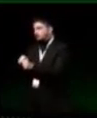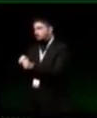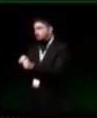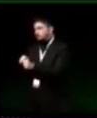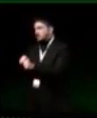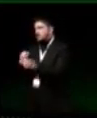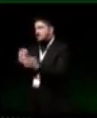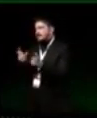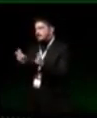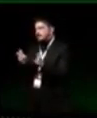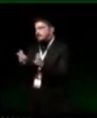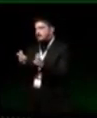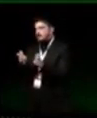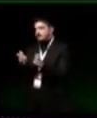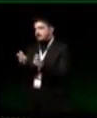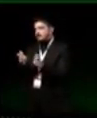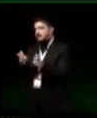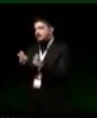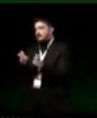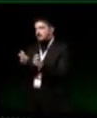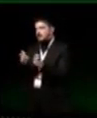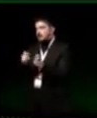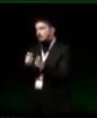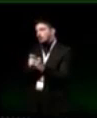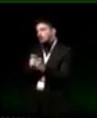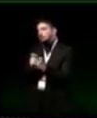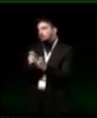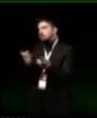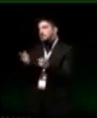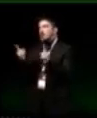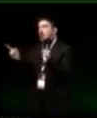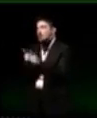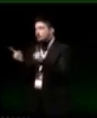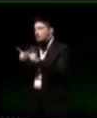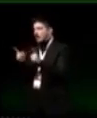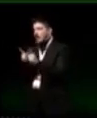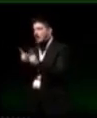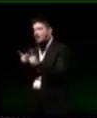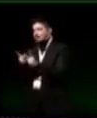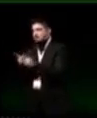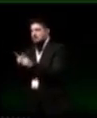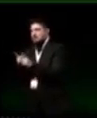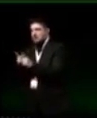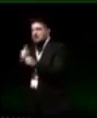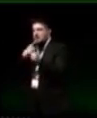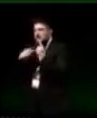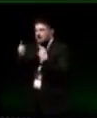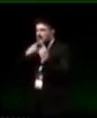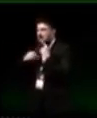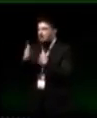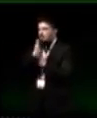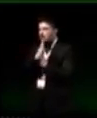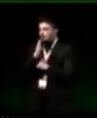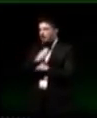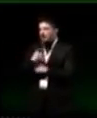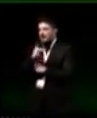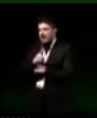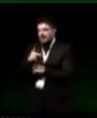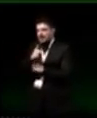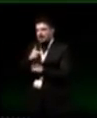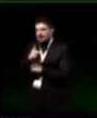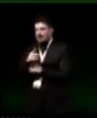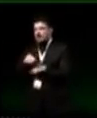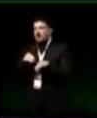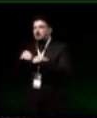racconti, o meglio, sono dei pezzi, non dei racconti. Sono dei brani, dei discorsi di Bob Kennedy introdotti da un